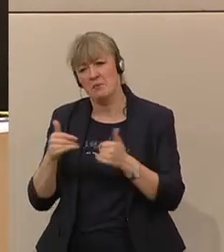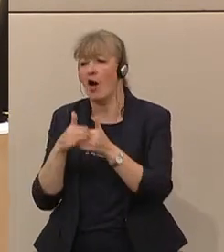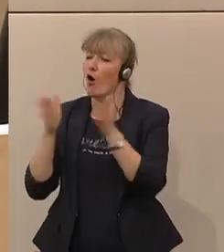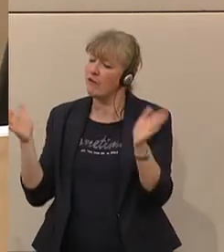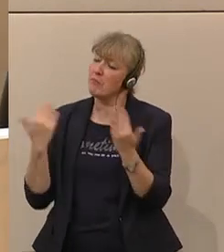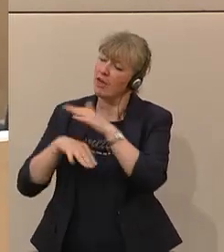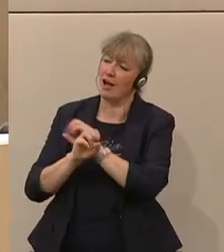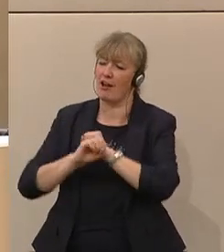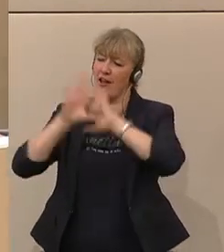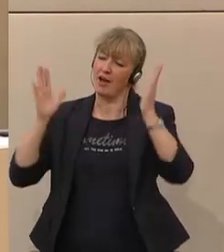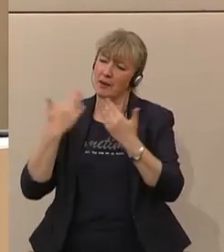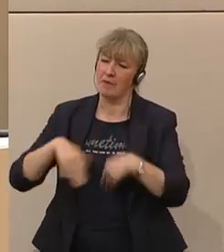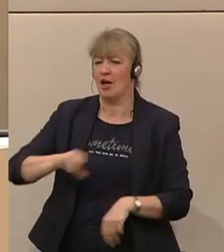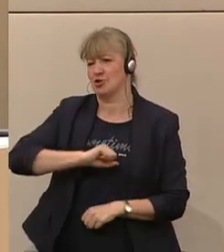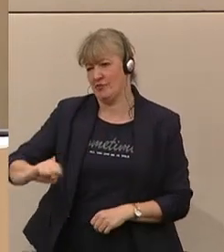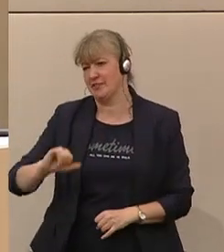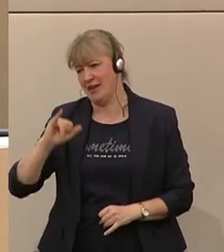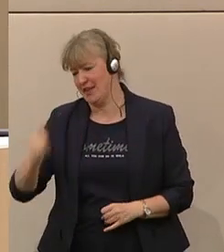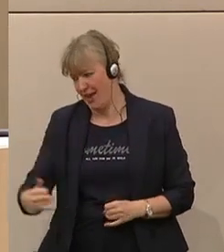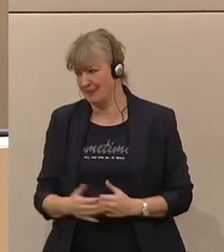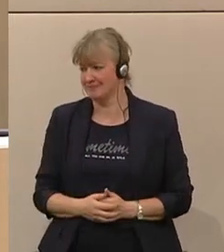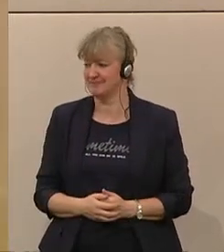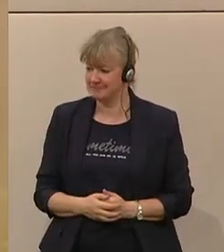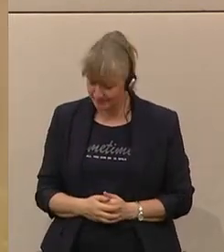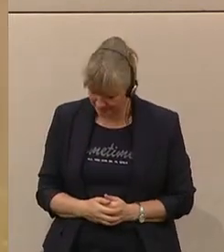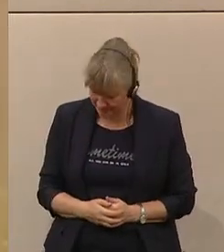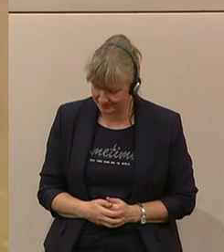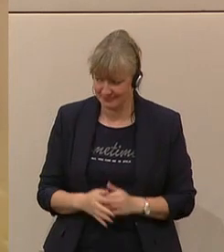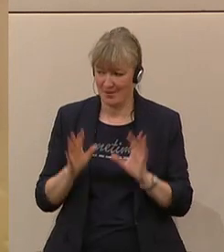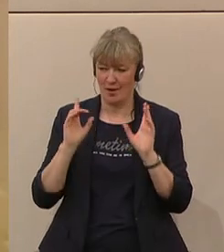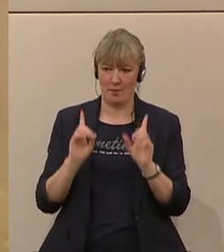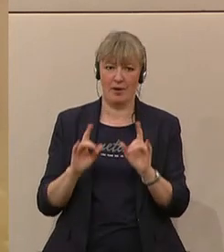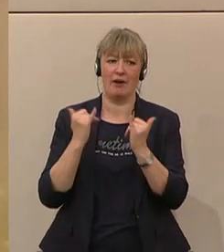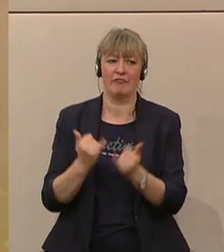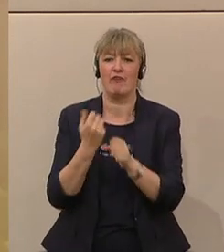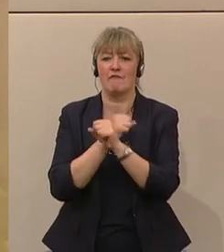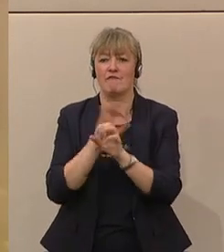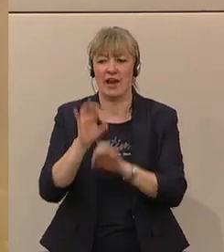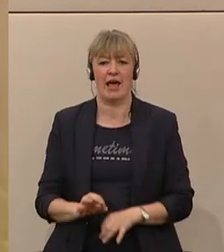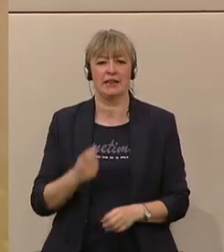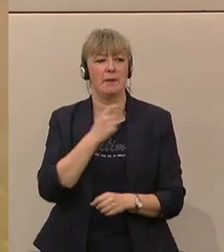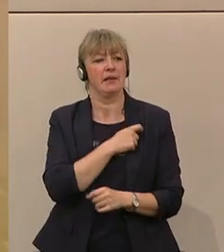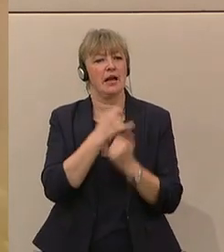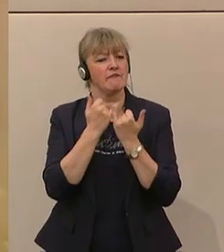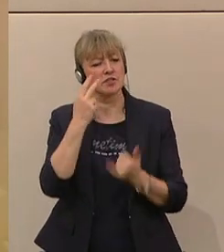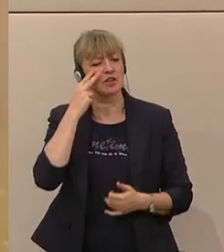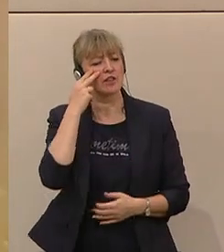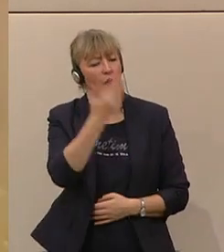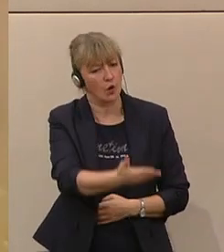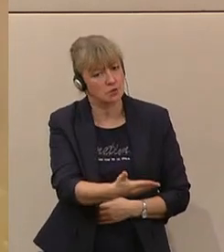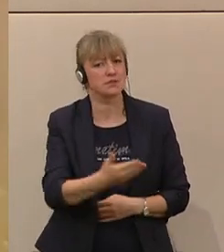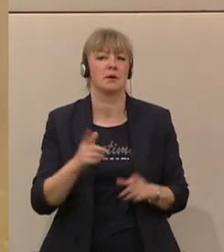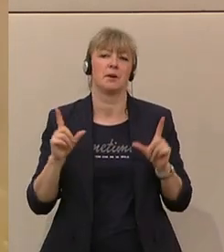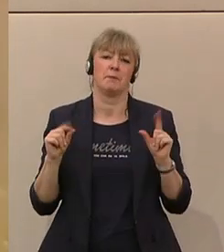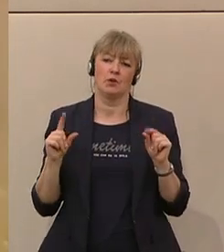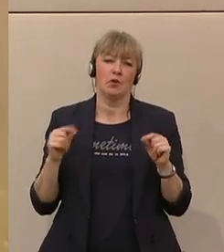etwas klarer und etwas geschwinder geworden. Aber das Entscheidende ist, was ist mit der Freiheitlichen Partei? Und das frage ich mich, das war mal